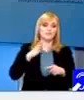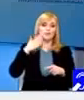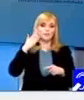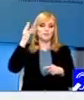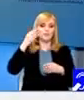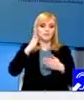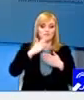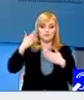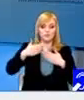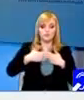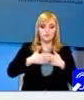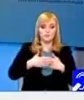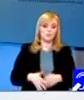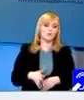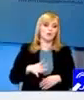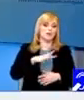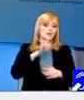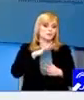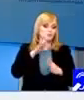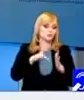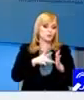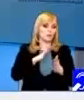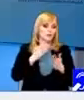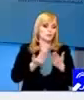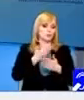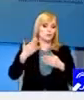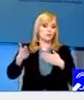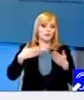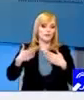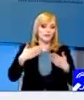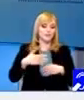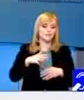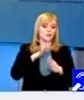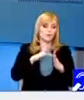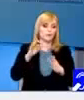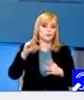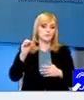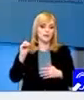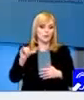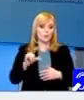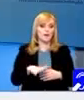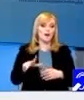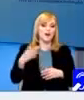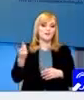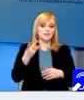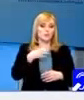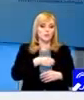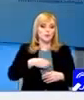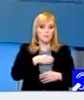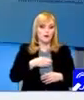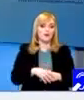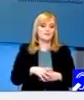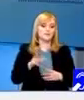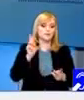mai mică. Raionul Soroca și județul Buzău au stabilit o nouă relație de prietenie. Consilierii celor două regiuni s-au întâlnit la Soroca, unde au